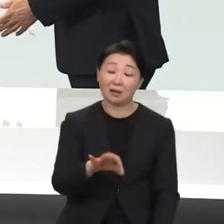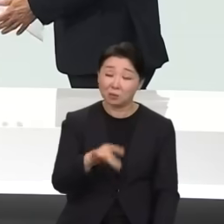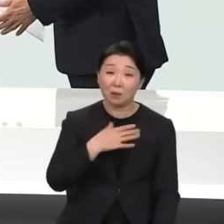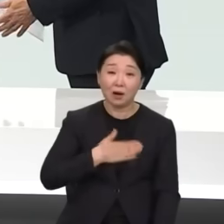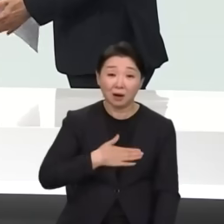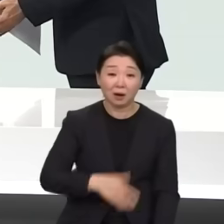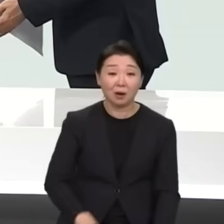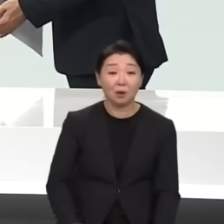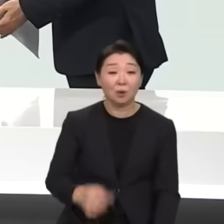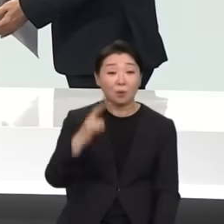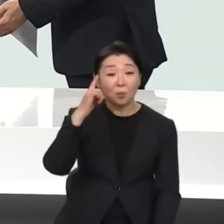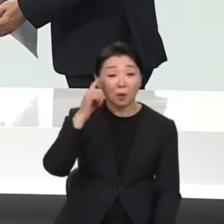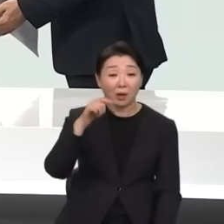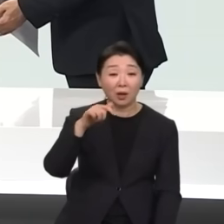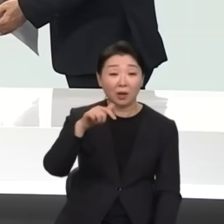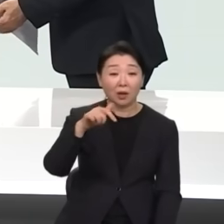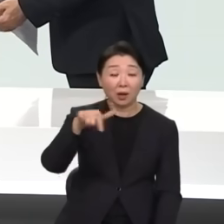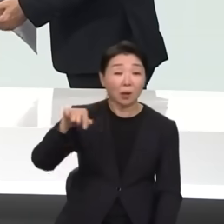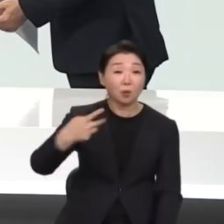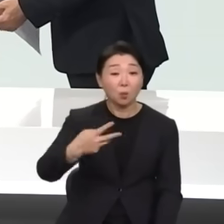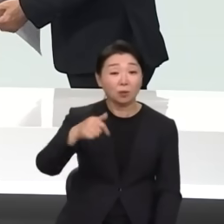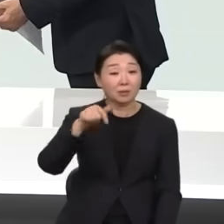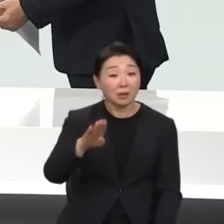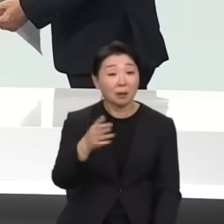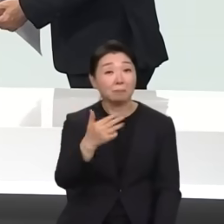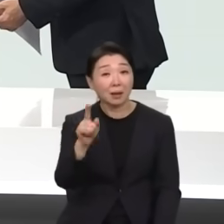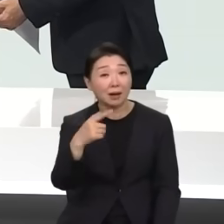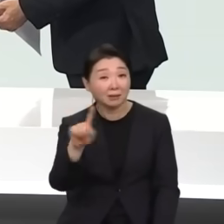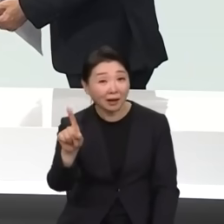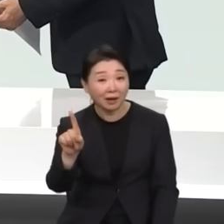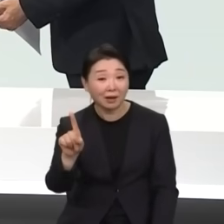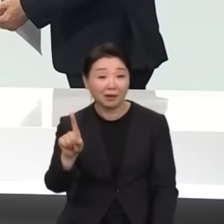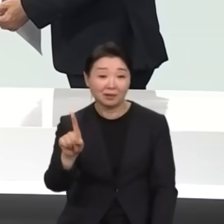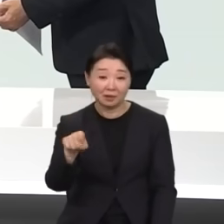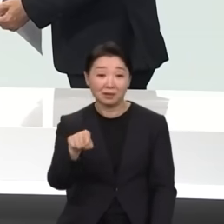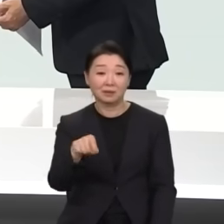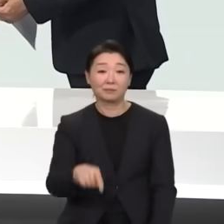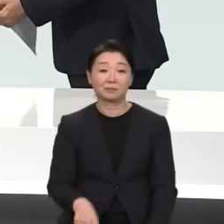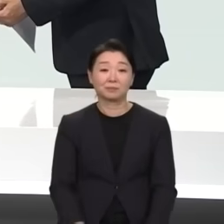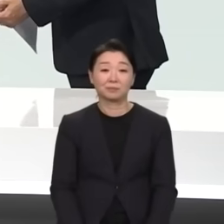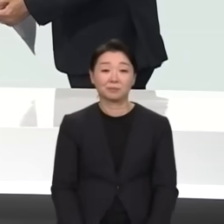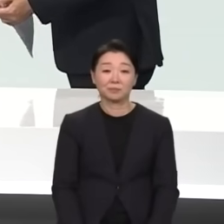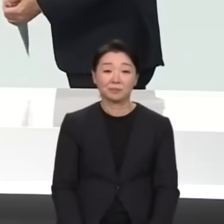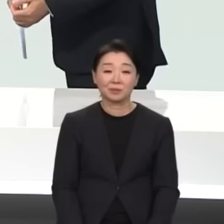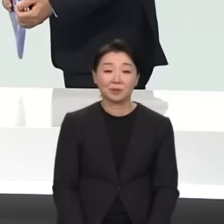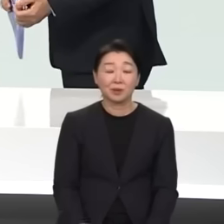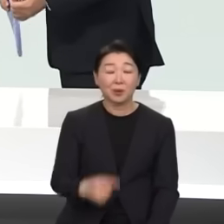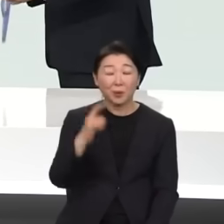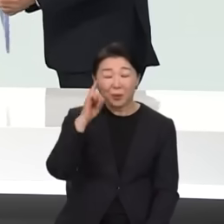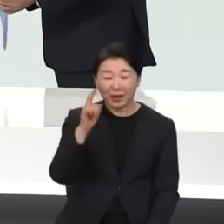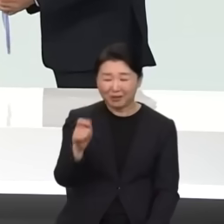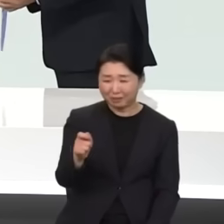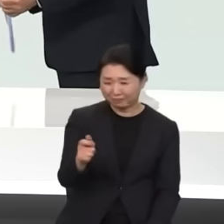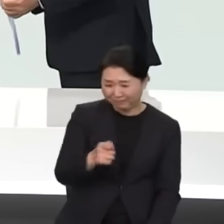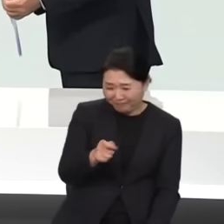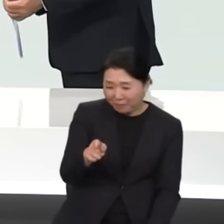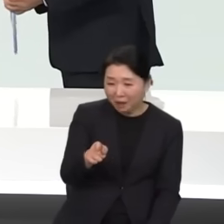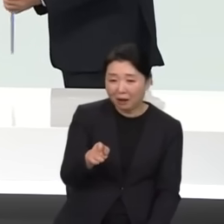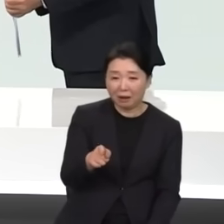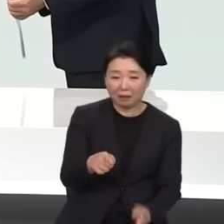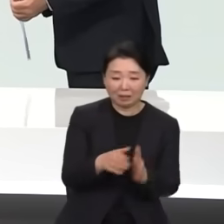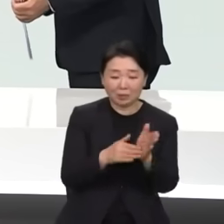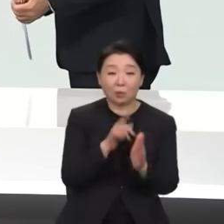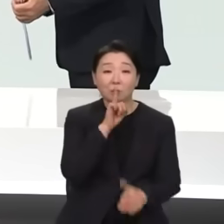정확하게는 꼴잡하다라면서요? 그렇습니다. 꼴잡하다. 뭐 얍삽하다는 것도 엄밀히 따지면 속어인데